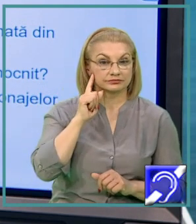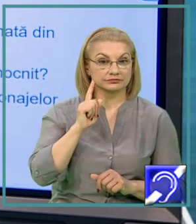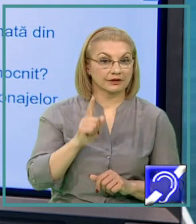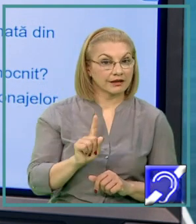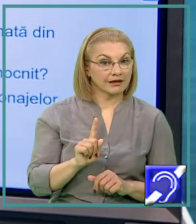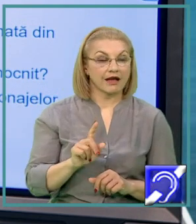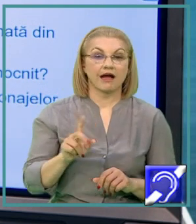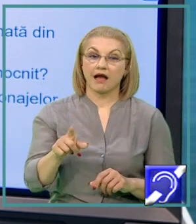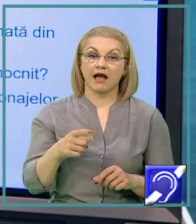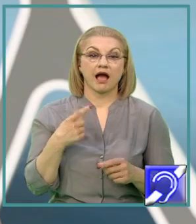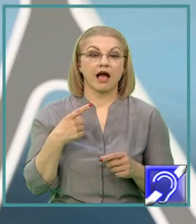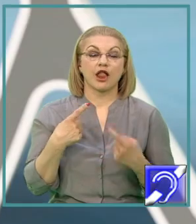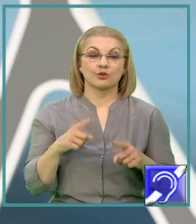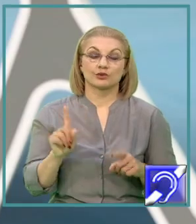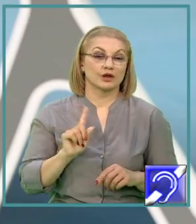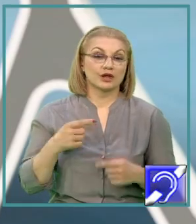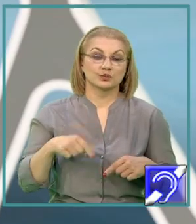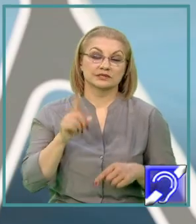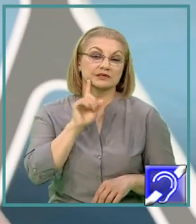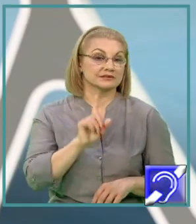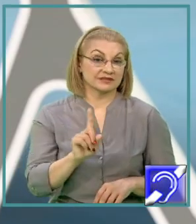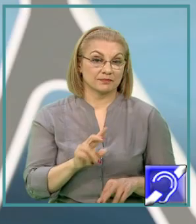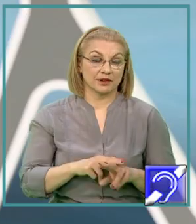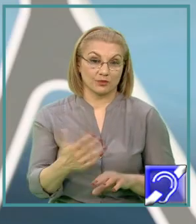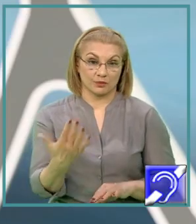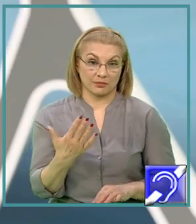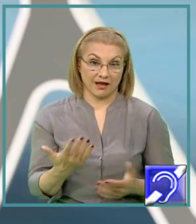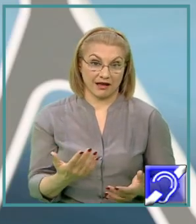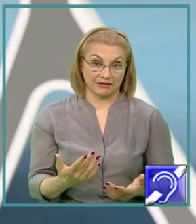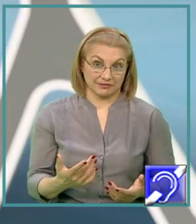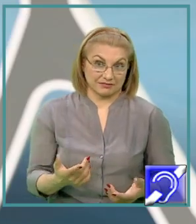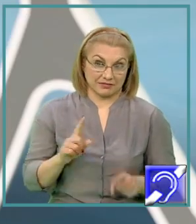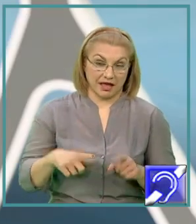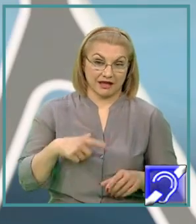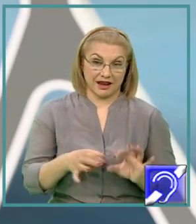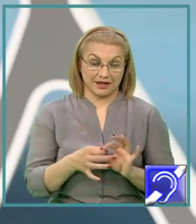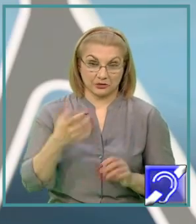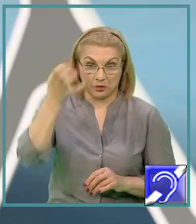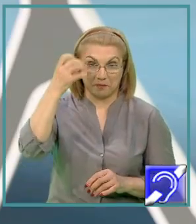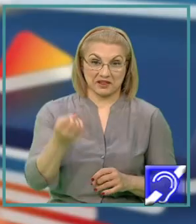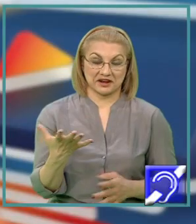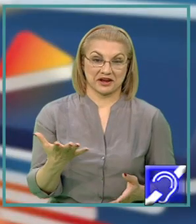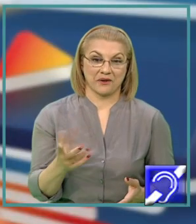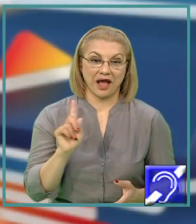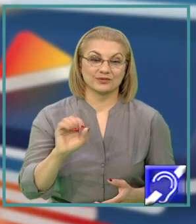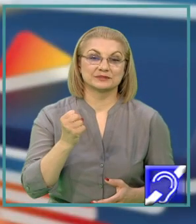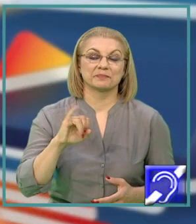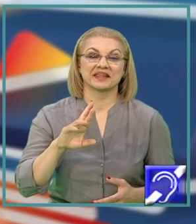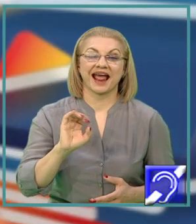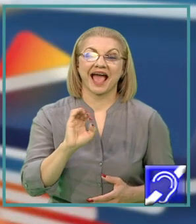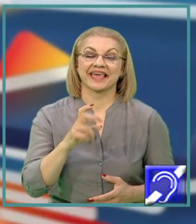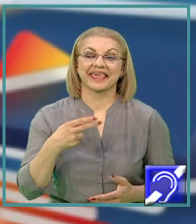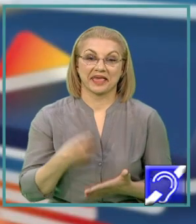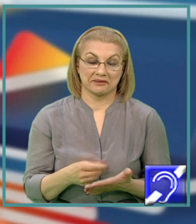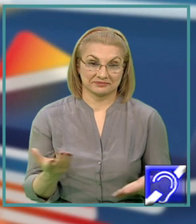sunt așa de simple cum ar părea când e vorba de o pălărie nouă pe care și-o cumpără Spirache. Cum se prefigurează